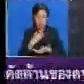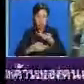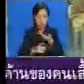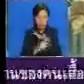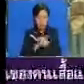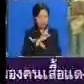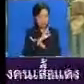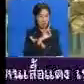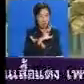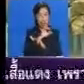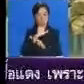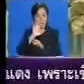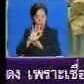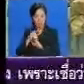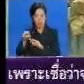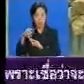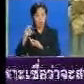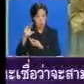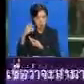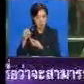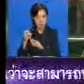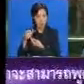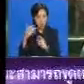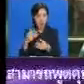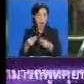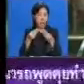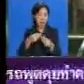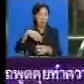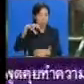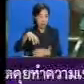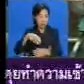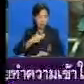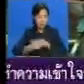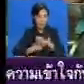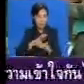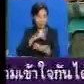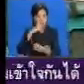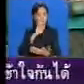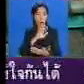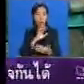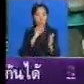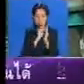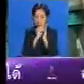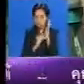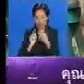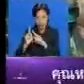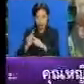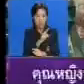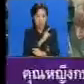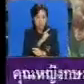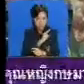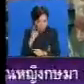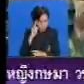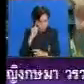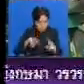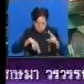ละ105บาทถึง110บาทพร้อมทั้งครับมอบให้สำนักงานค้าภายในจังหวัดเนี่ยนะครับมีการเร่งติดตามและทำความเ